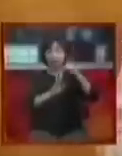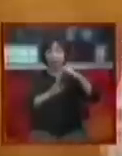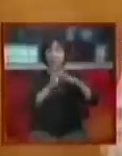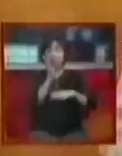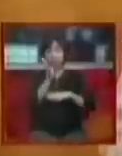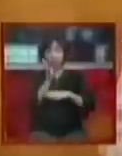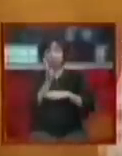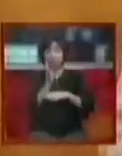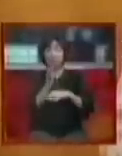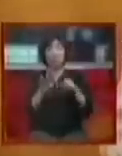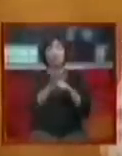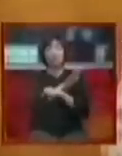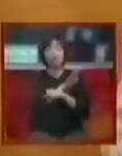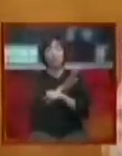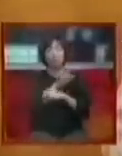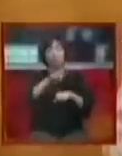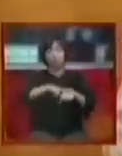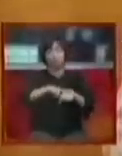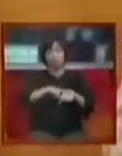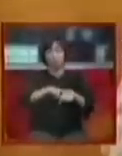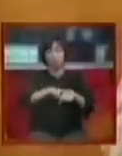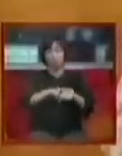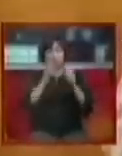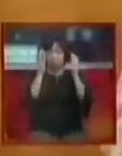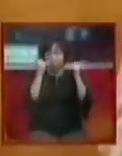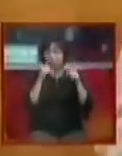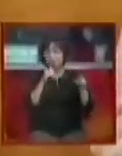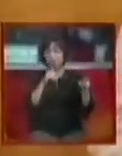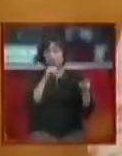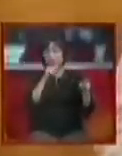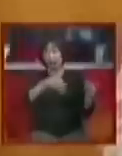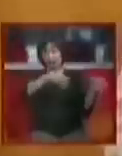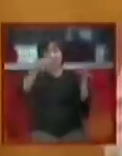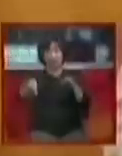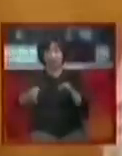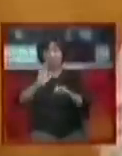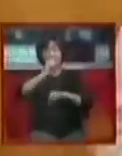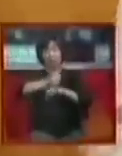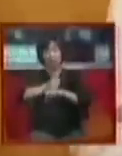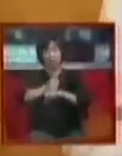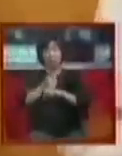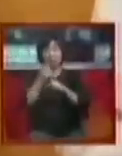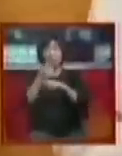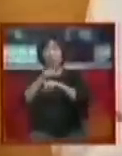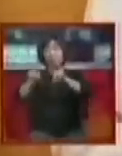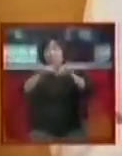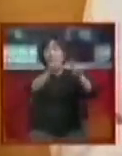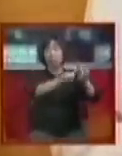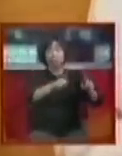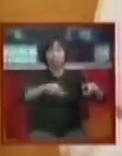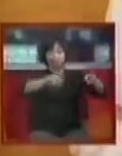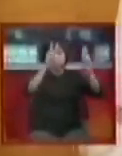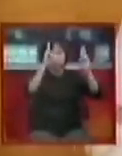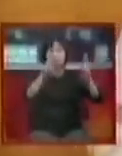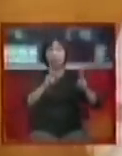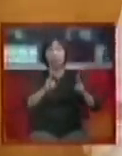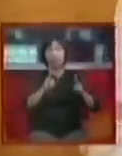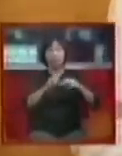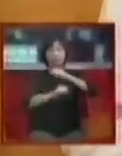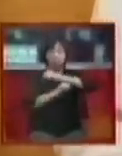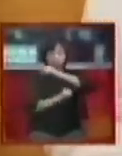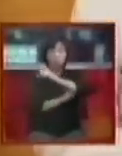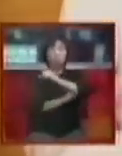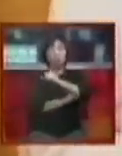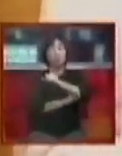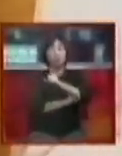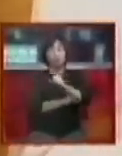kontratista, fully booked na raw po. Sana po hindi maantala ang pagpapatayo natin ng iba pang infrastruktura para hindi